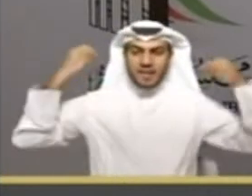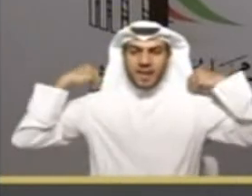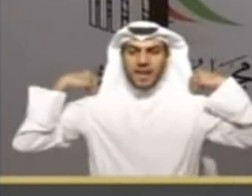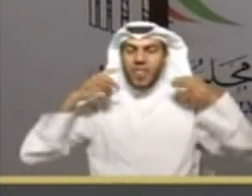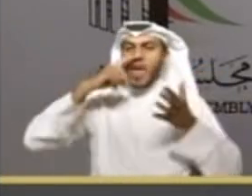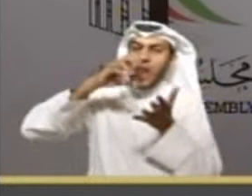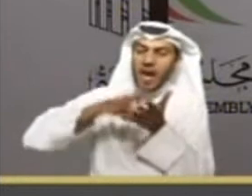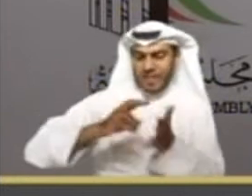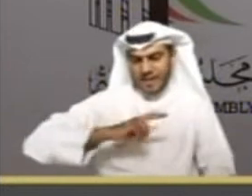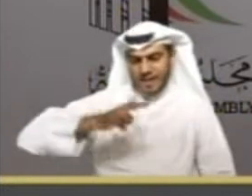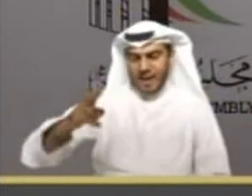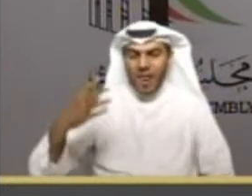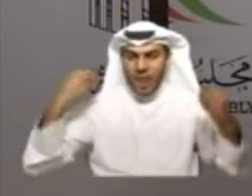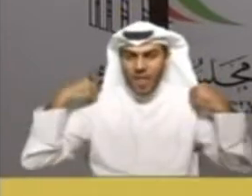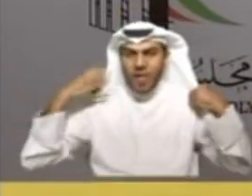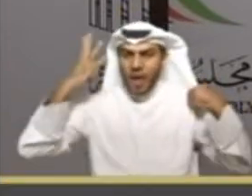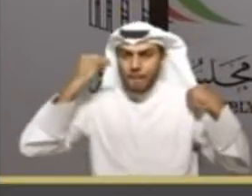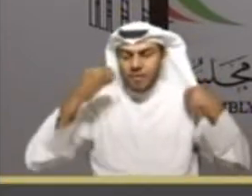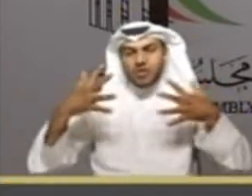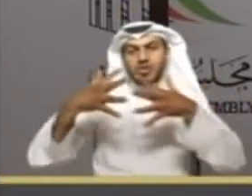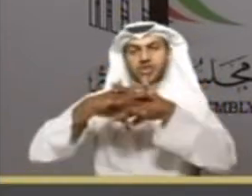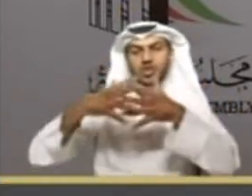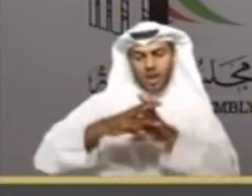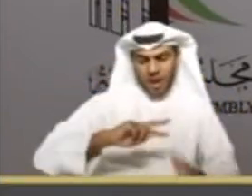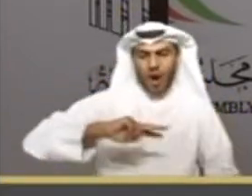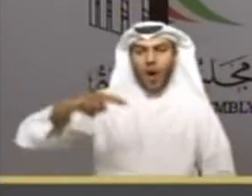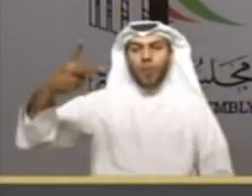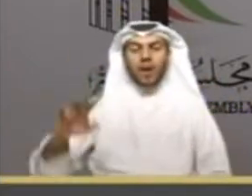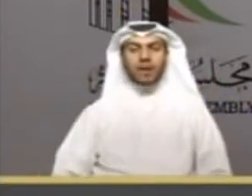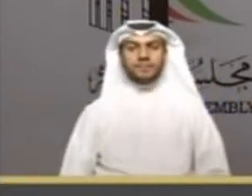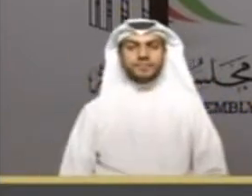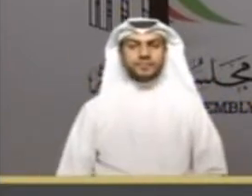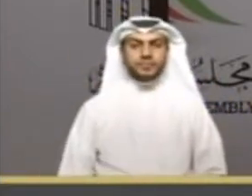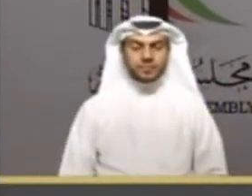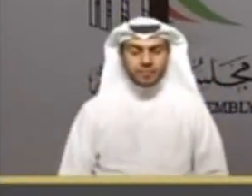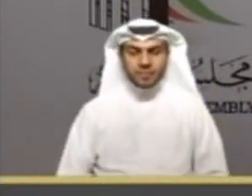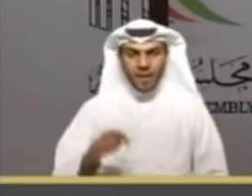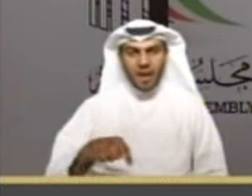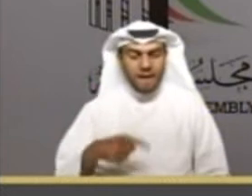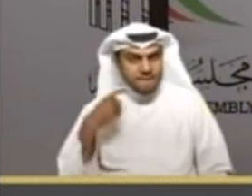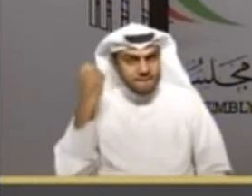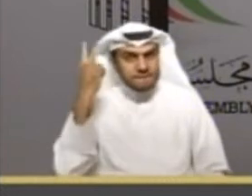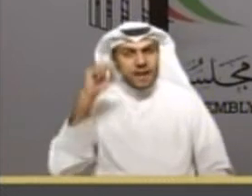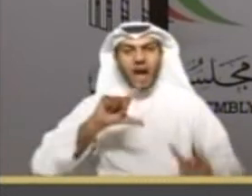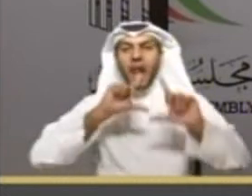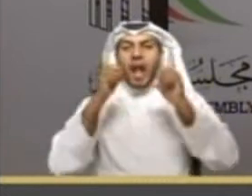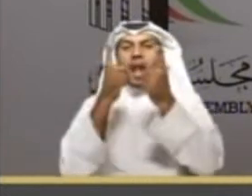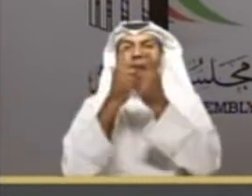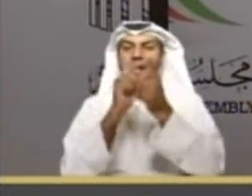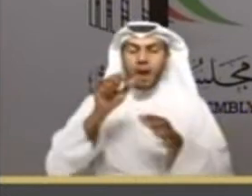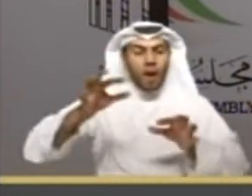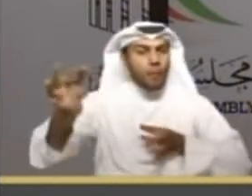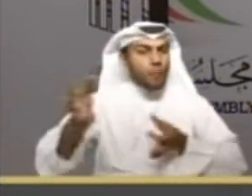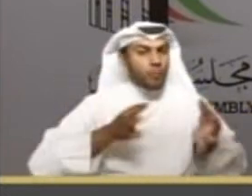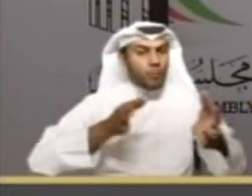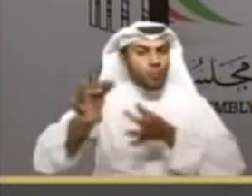اليوم هو أن اللجنتين أو عفوا المكتب الفني عندنا في اللجنة والمستشارين القانونيين